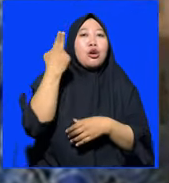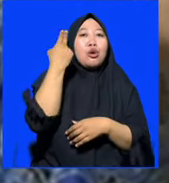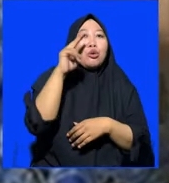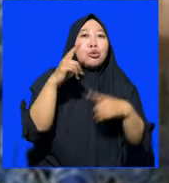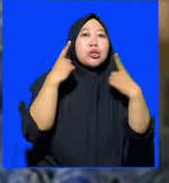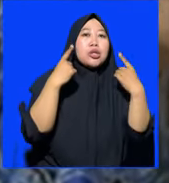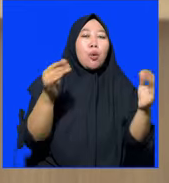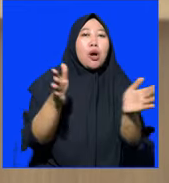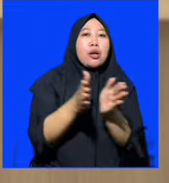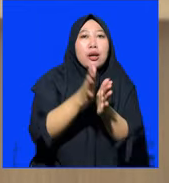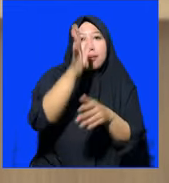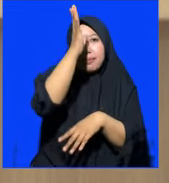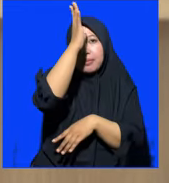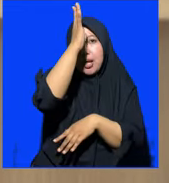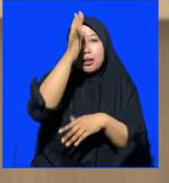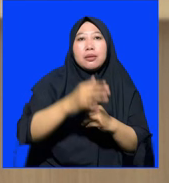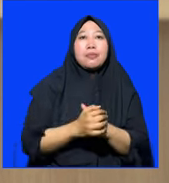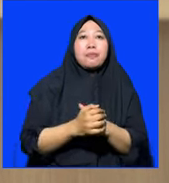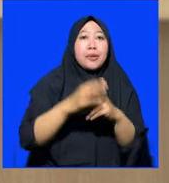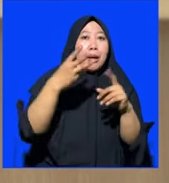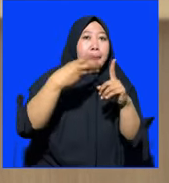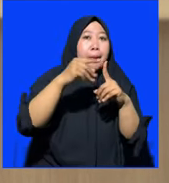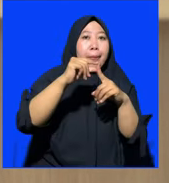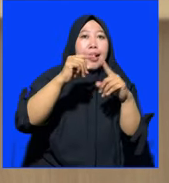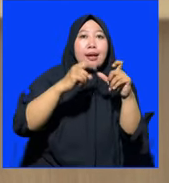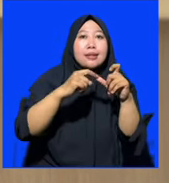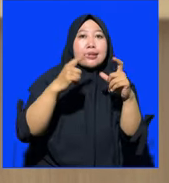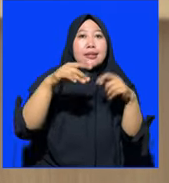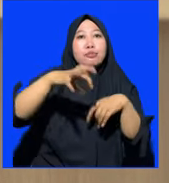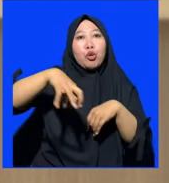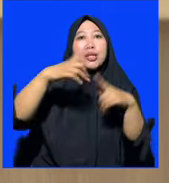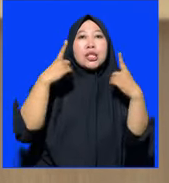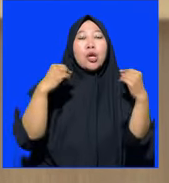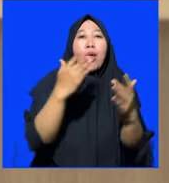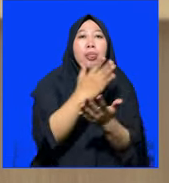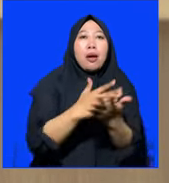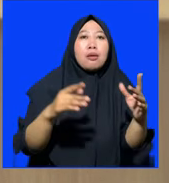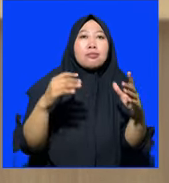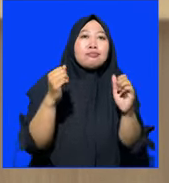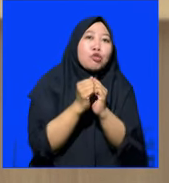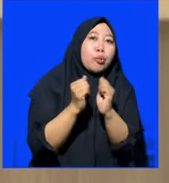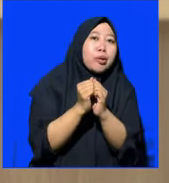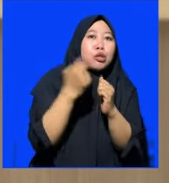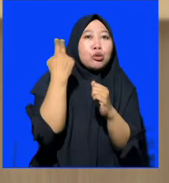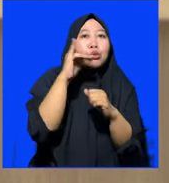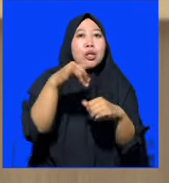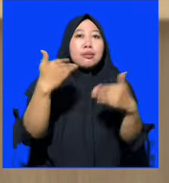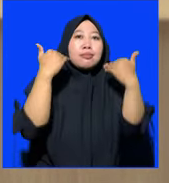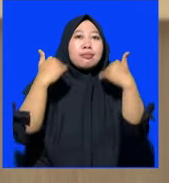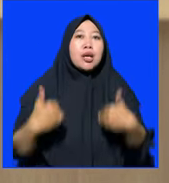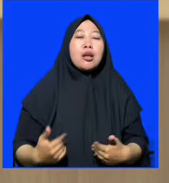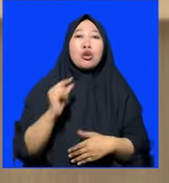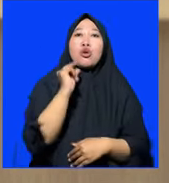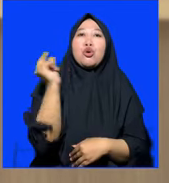dan Bali. BPS Provinsi Jawa Tengah berkomitmen untuk menjadi badan publik yang